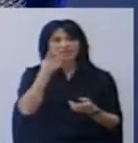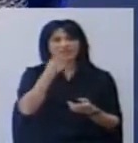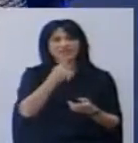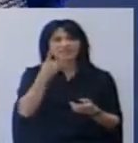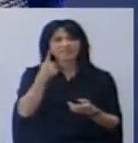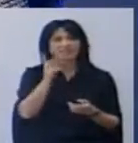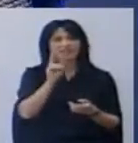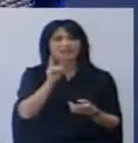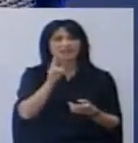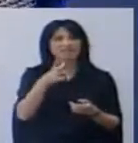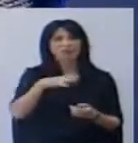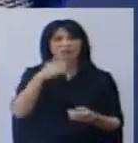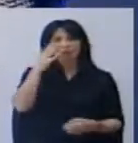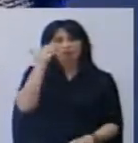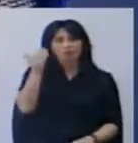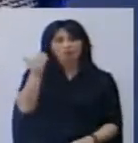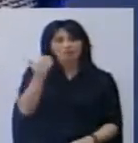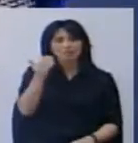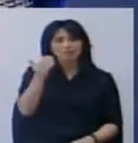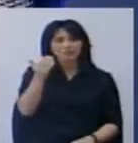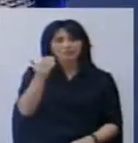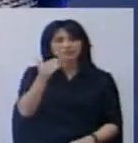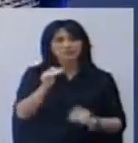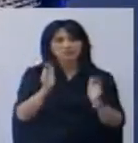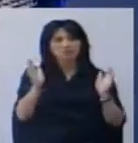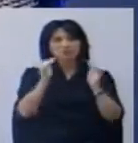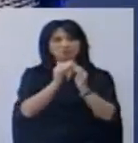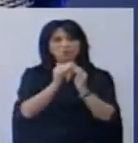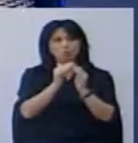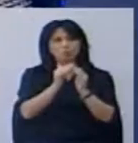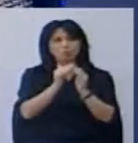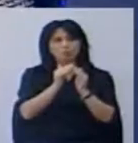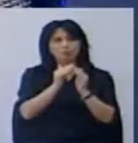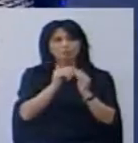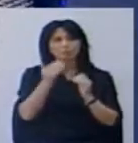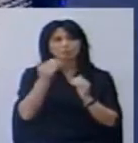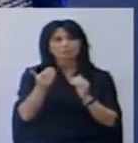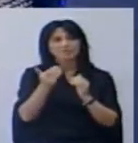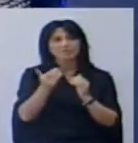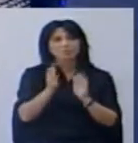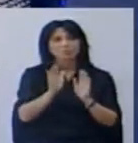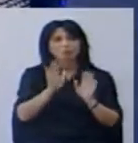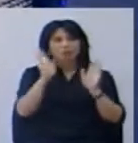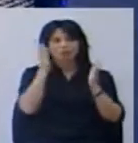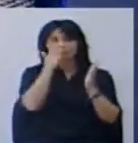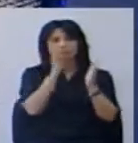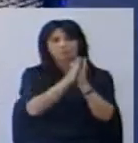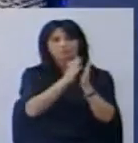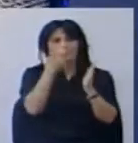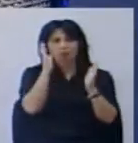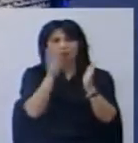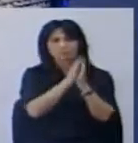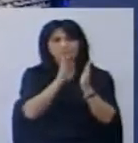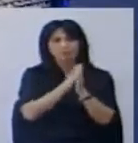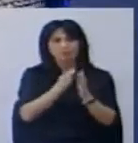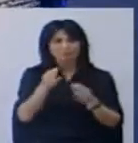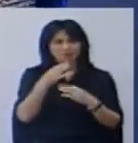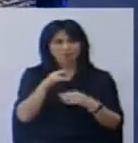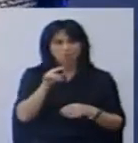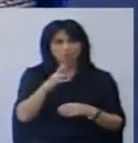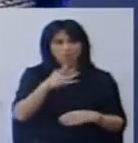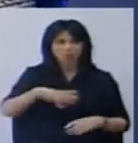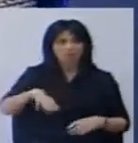ertsaderti kandidatis kartuli otsnebis ჯიხურებში არის მისი მხოლოდ პლაკატები გაკრული. თქვენ ახლა მეტყვით, რომ